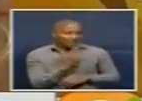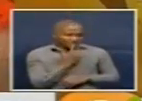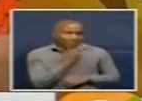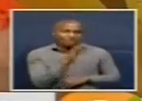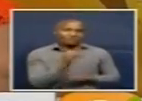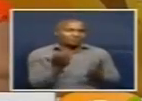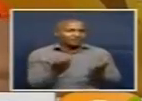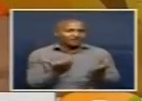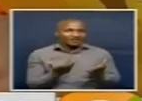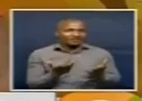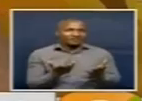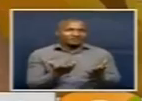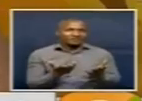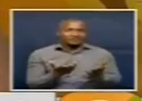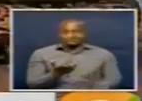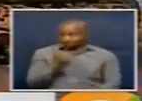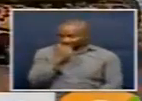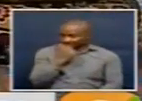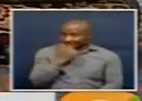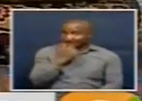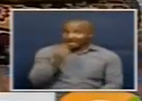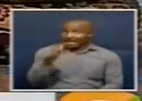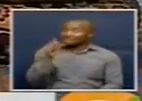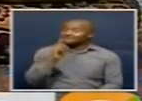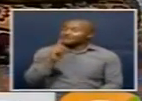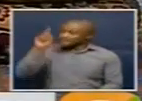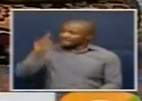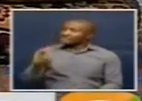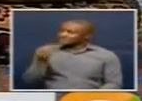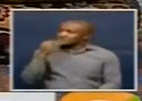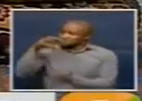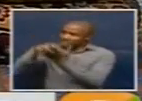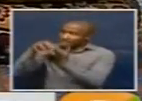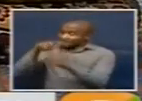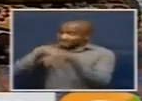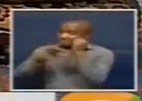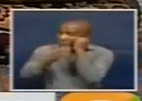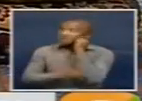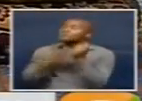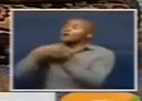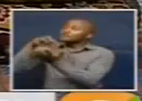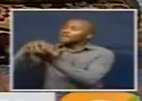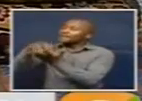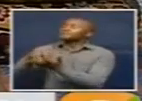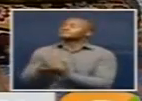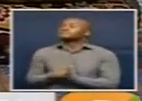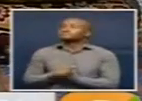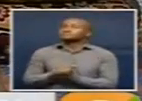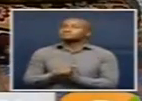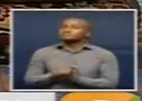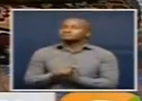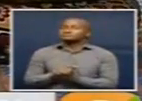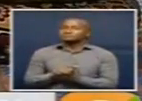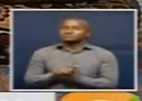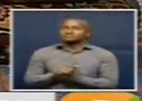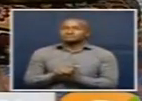Ama uanze sasa, unajua eh. Nasema nisipokula keki kutoka mahali fulani. Keki. Mtoto ayopige kelele. Mtoto atanisumbua. Lakini ile